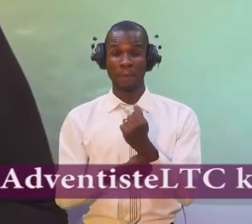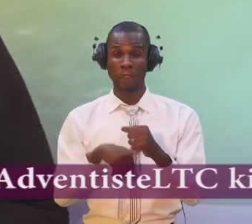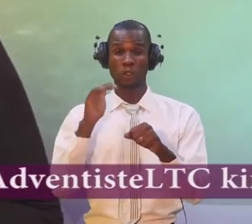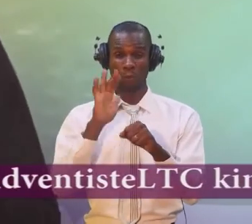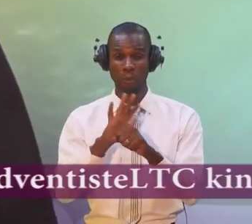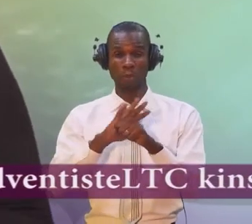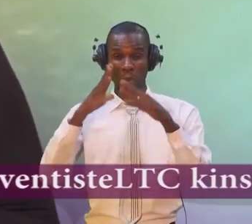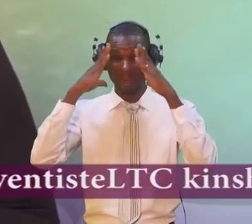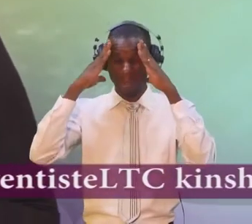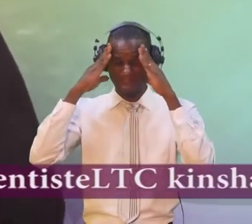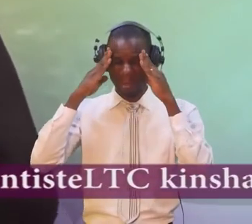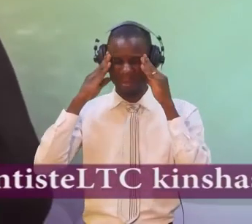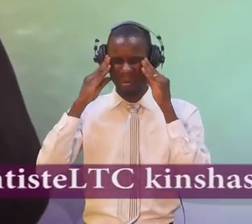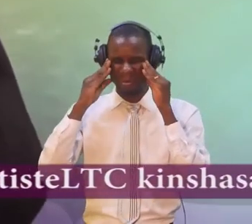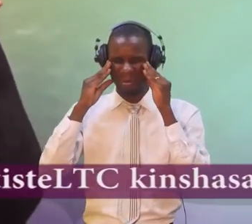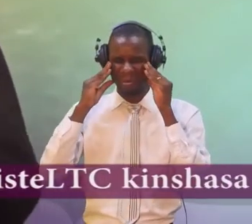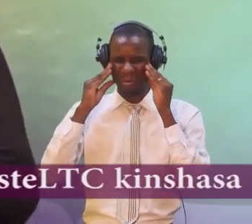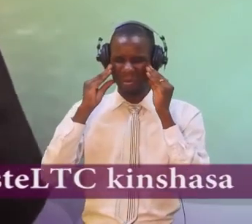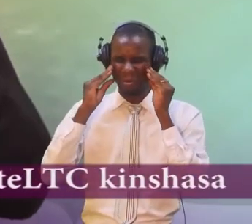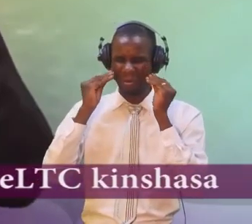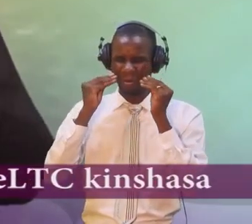kukaa pamoja na watu.